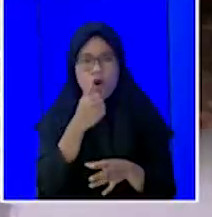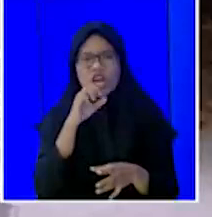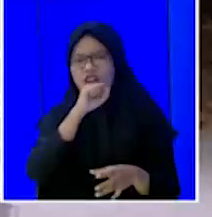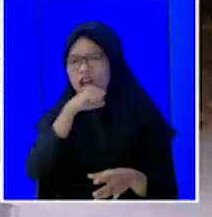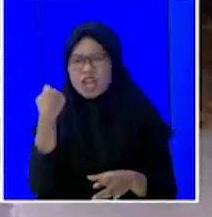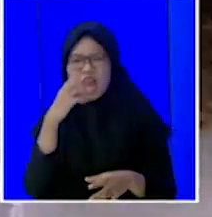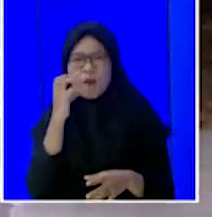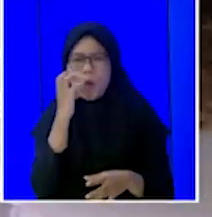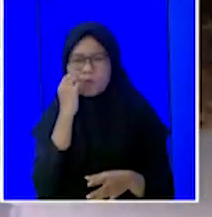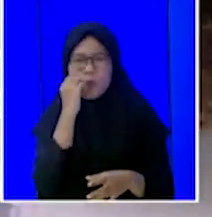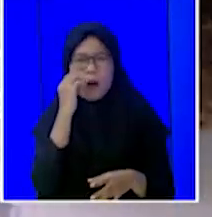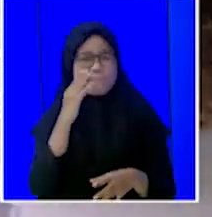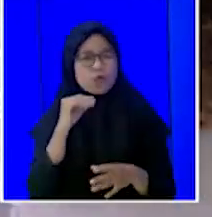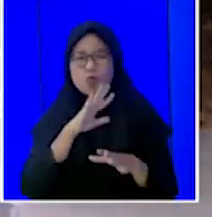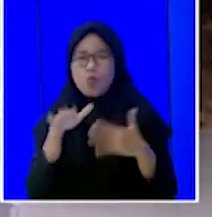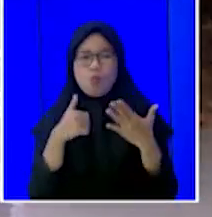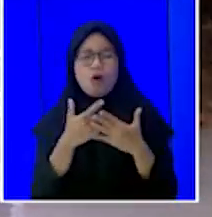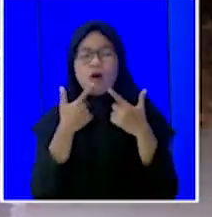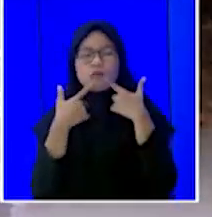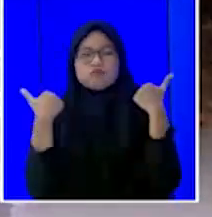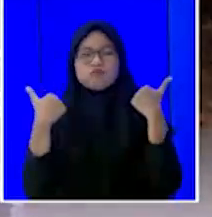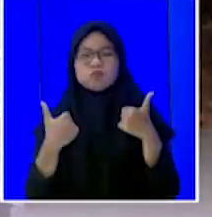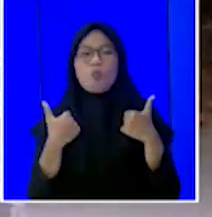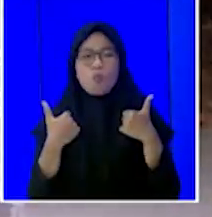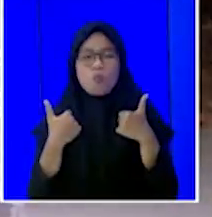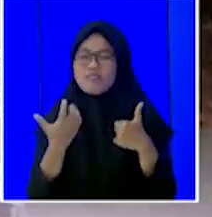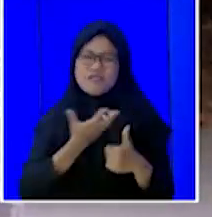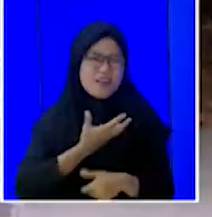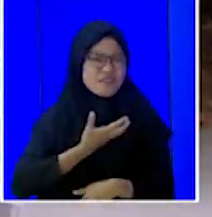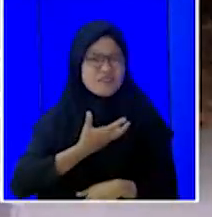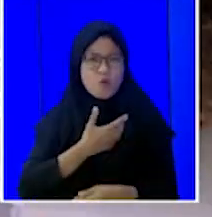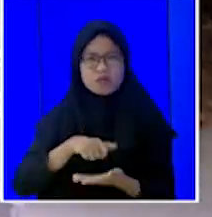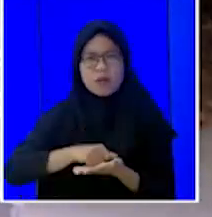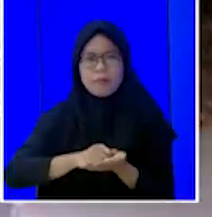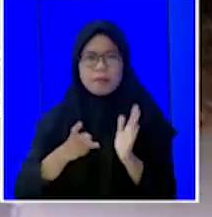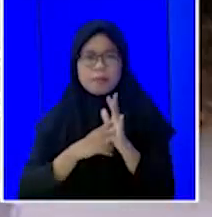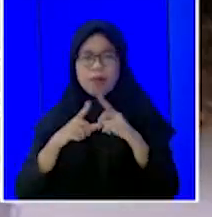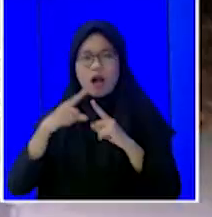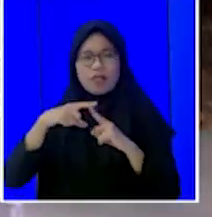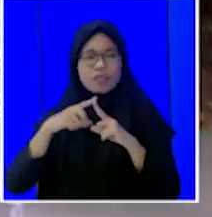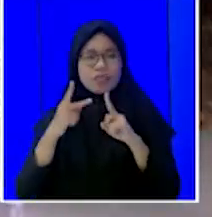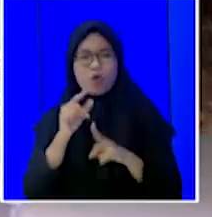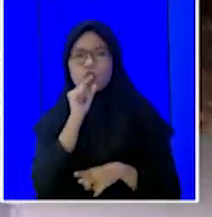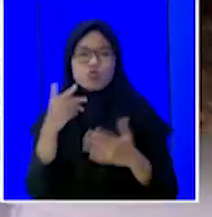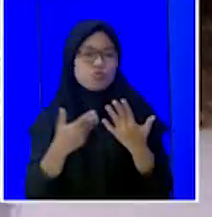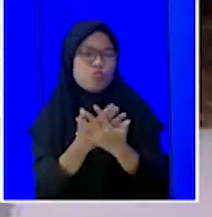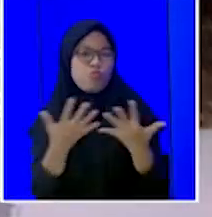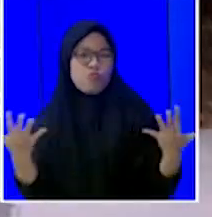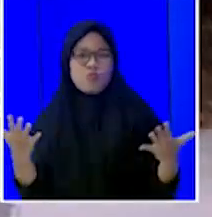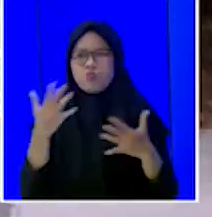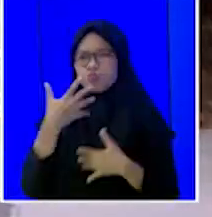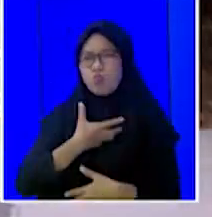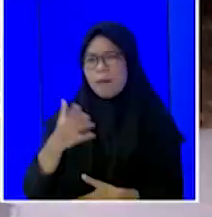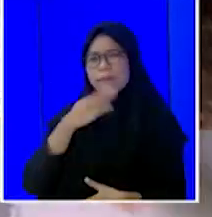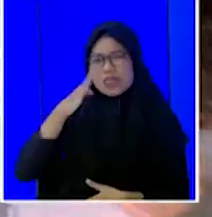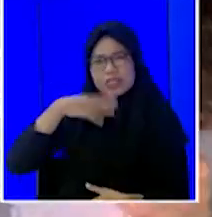banget semuanya. Yang paling favorit aku tetap ya, sambal matah buat sobat makan yang doyan pedes. Pokoknya ini